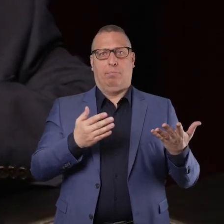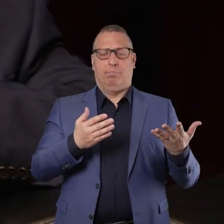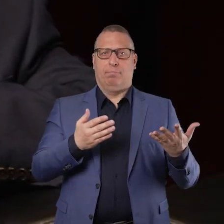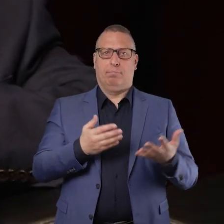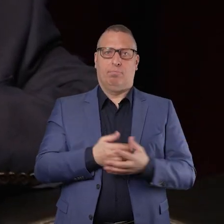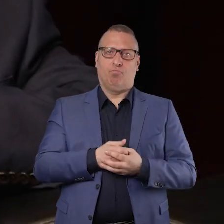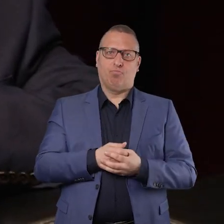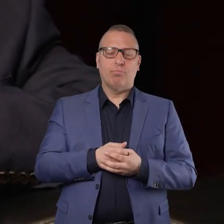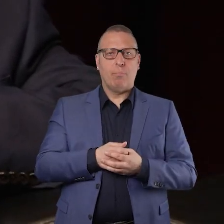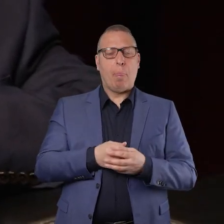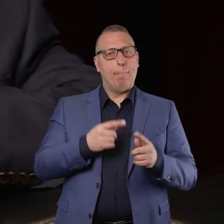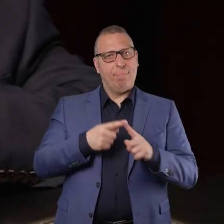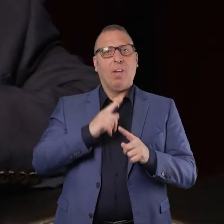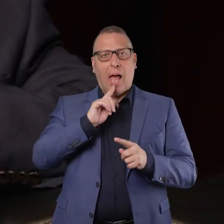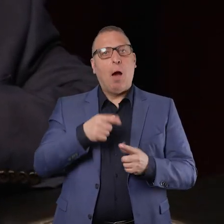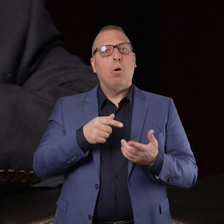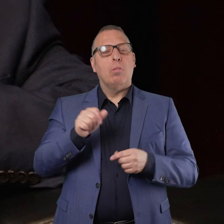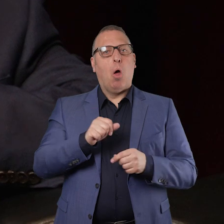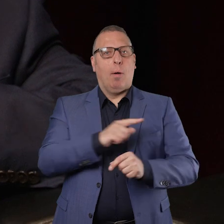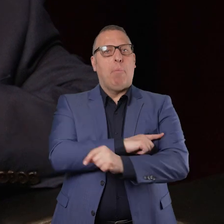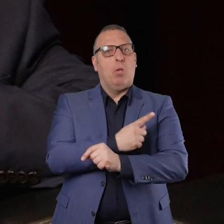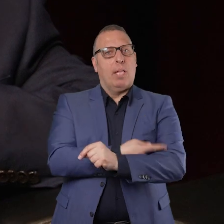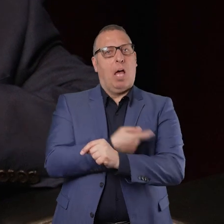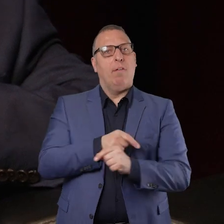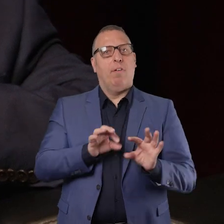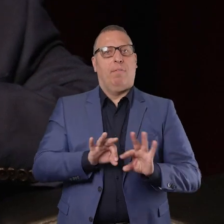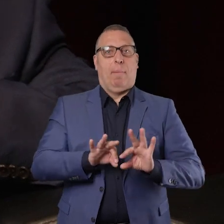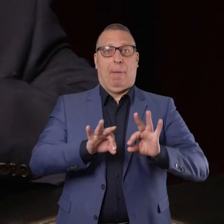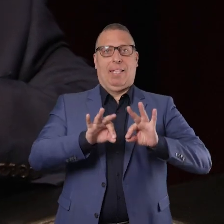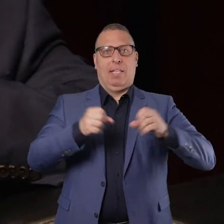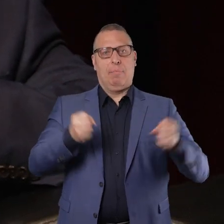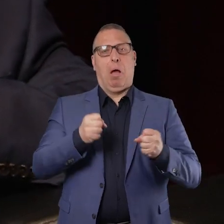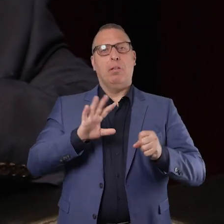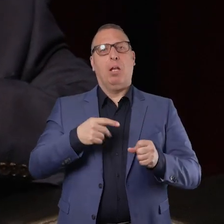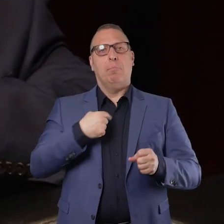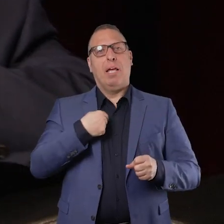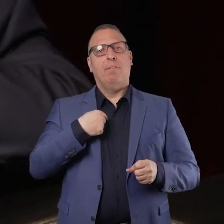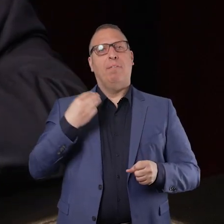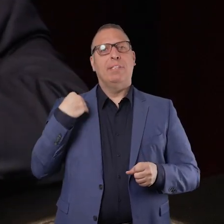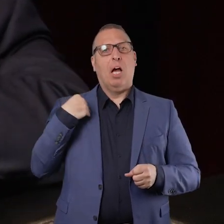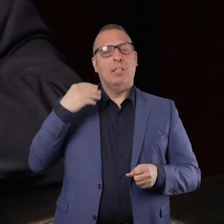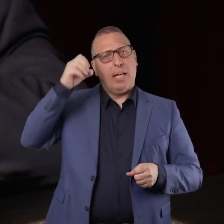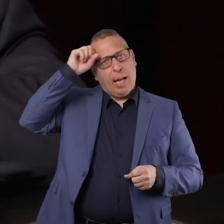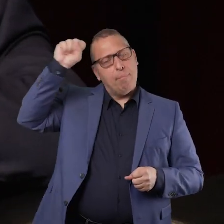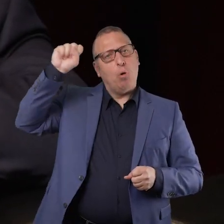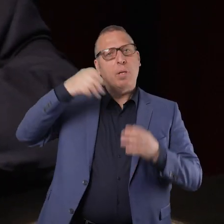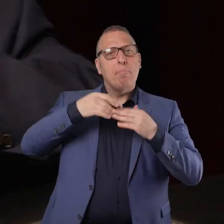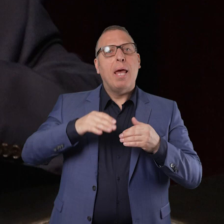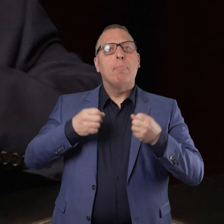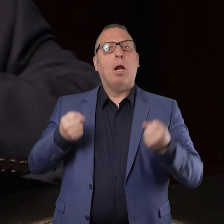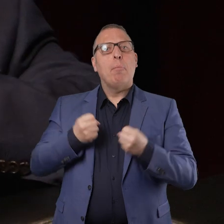grenzüberschreitenden Dienstleistungen. Und da haben wir noch Verbesserungspotenzial. Mir sagt man dann etwa, Graubünden sei da ein